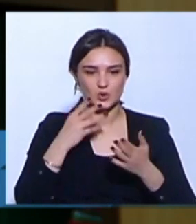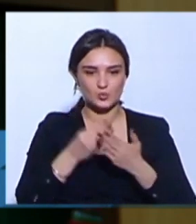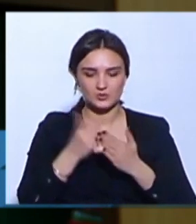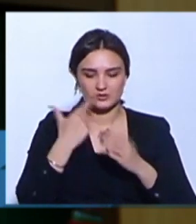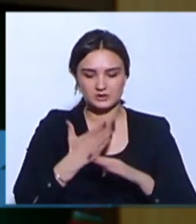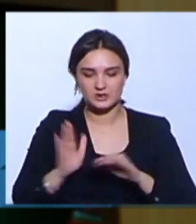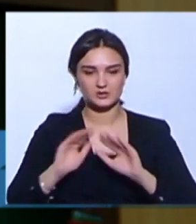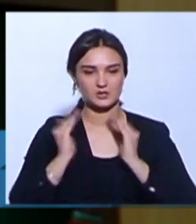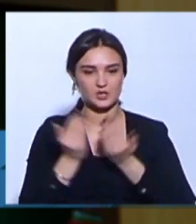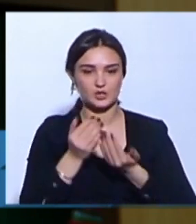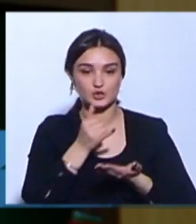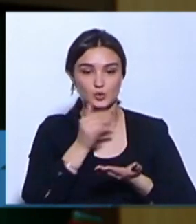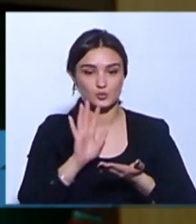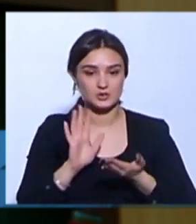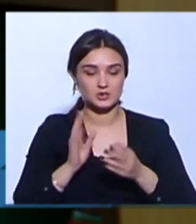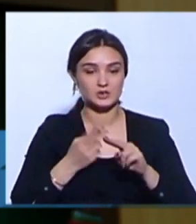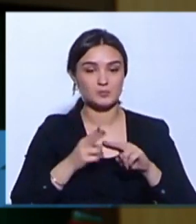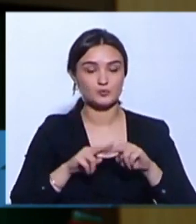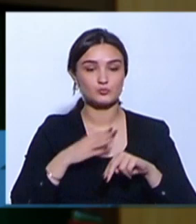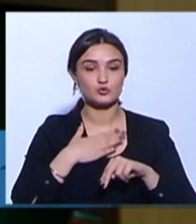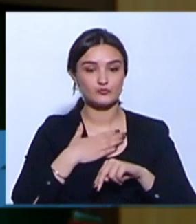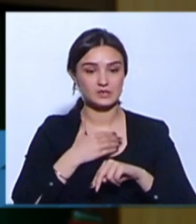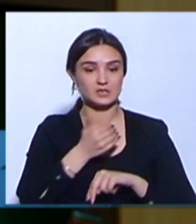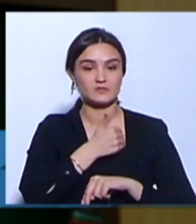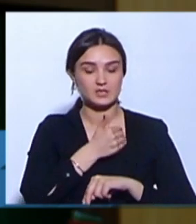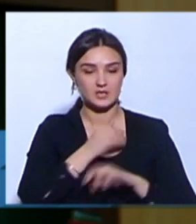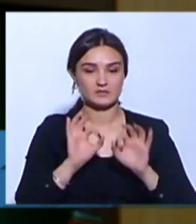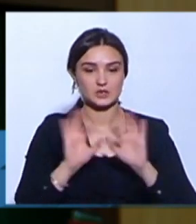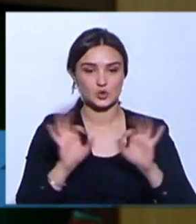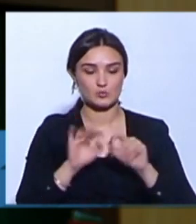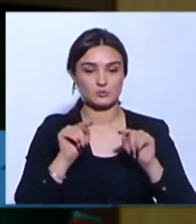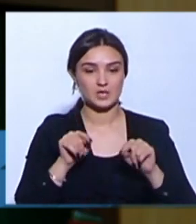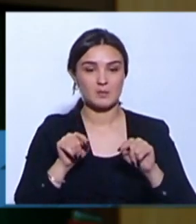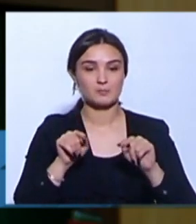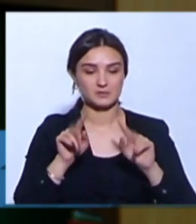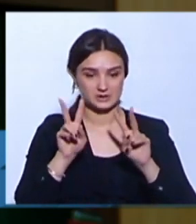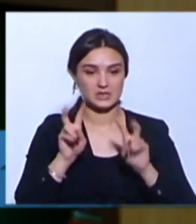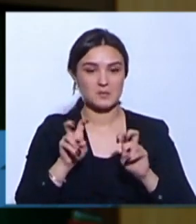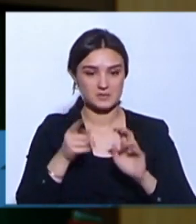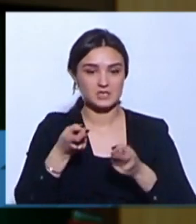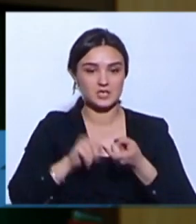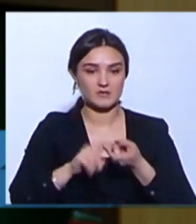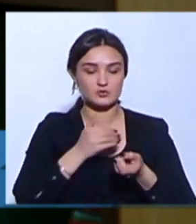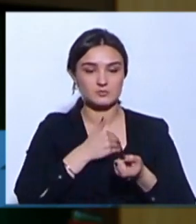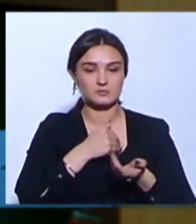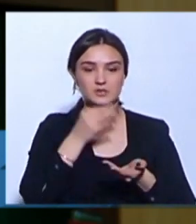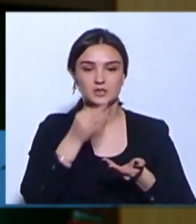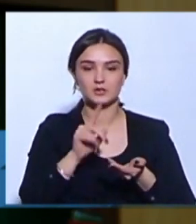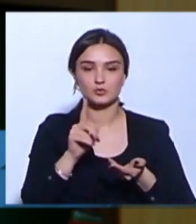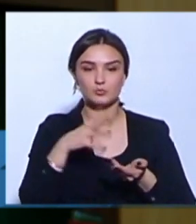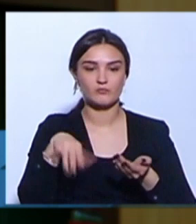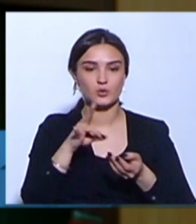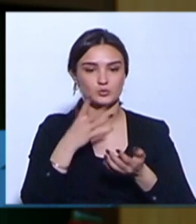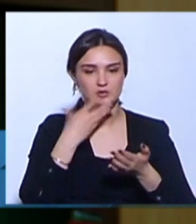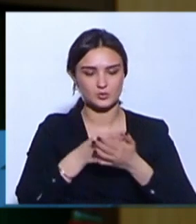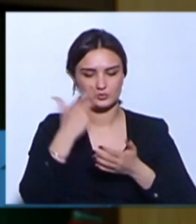თვითიზოლაცია. ამდენად ჩვენ გვინდა ხაზი გავუსვათ და ამ კონტექსში ვთქვათ, რომ ყველა უნდა